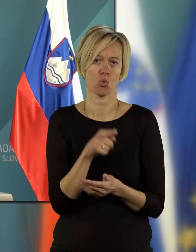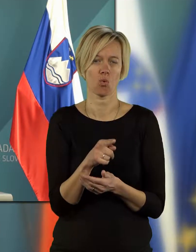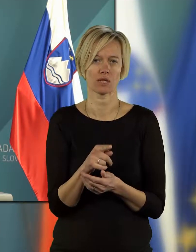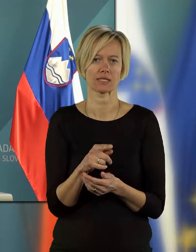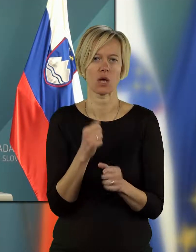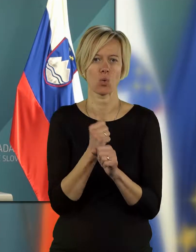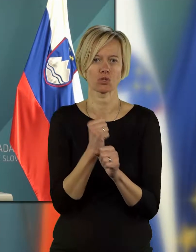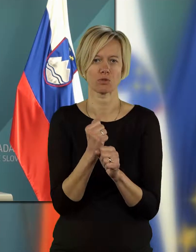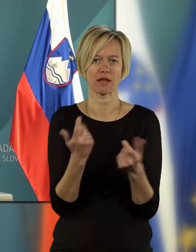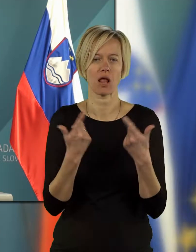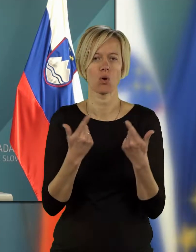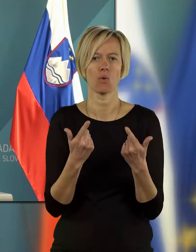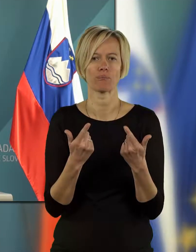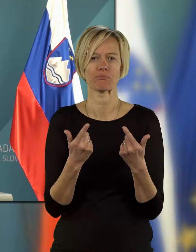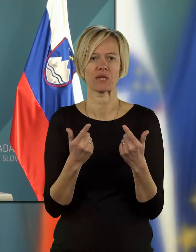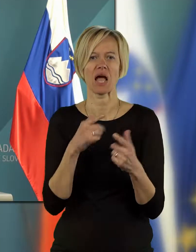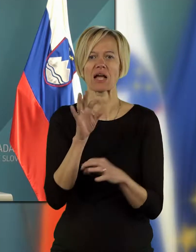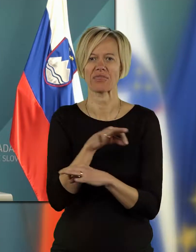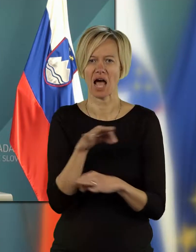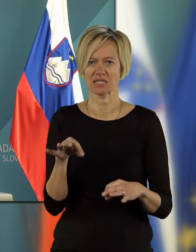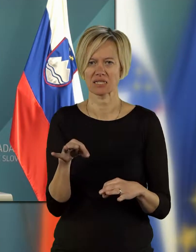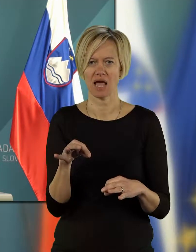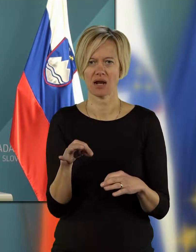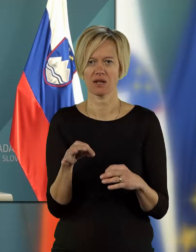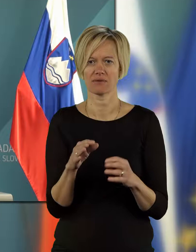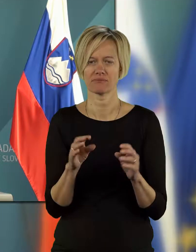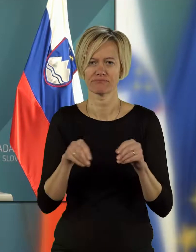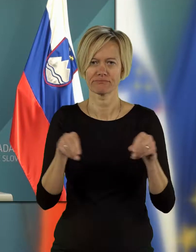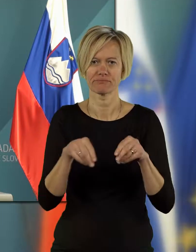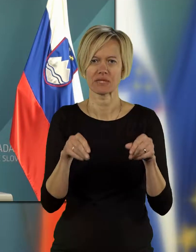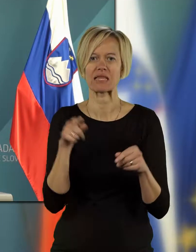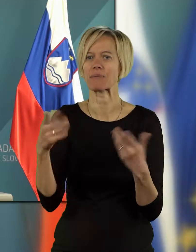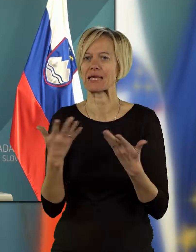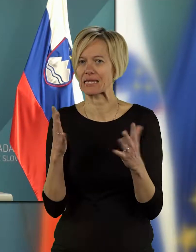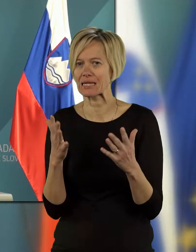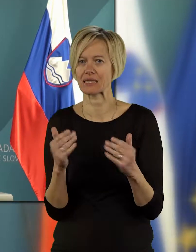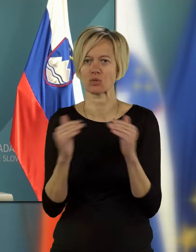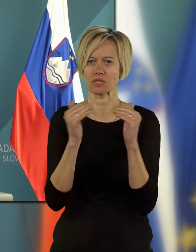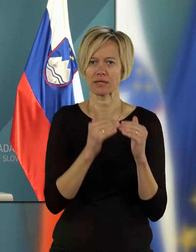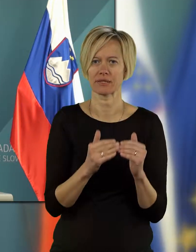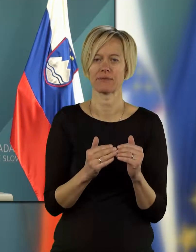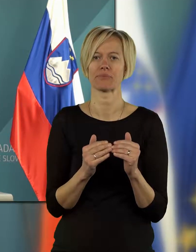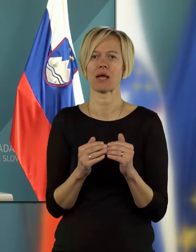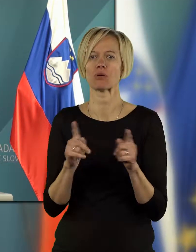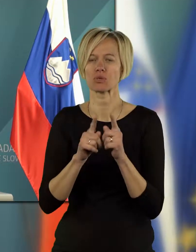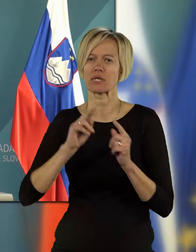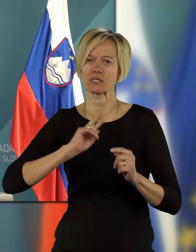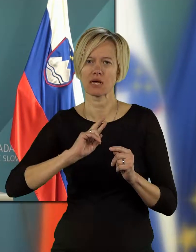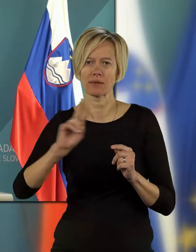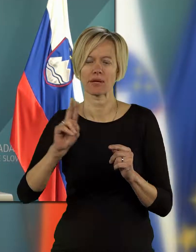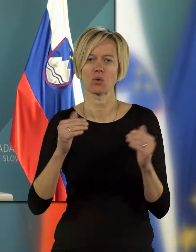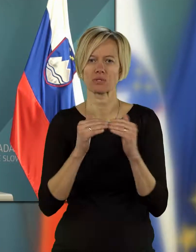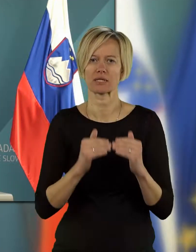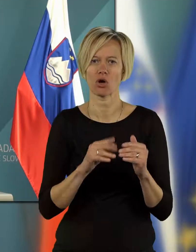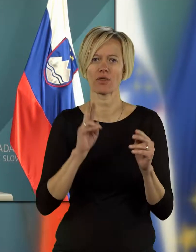za to, da se vzpostavi lahko kataster tam, kjer ga ni, da se lahko uskladi tam, kjer ni usklajen. Nadalje, da se uskladijo